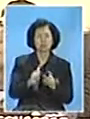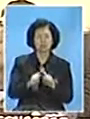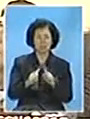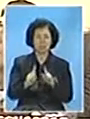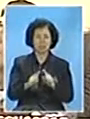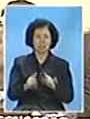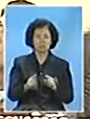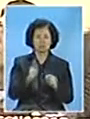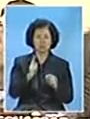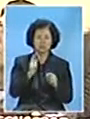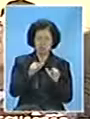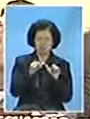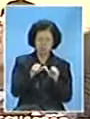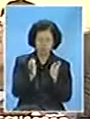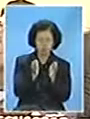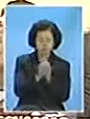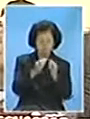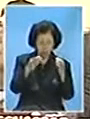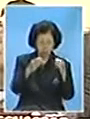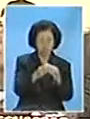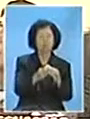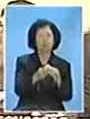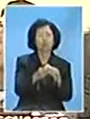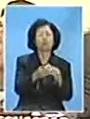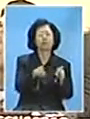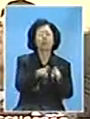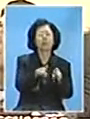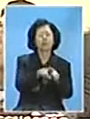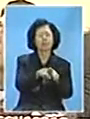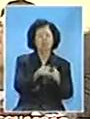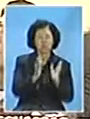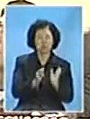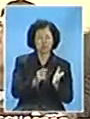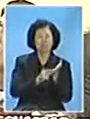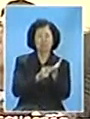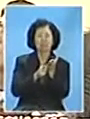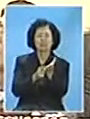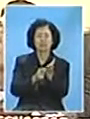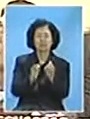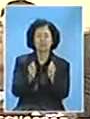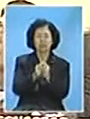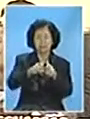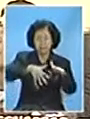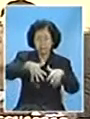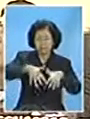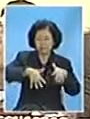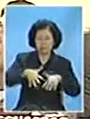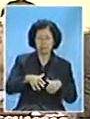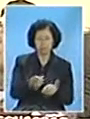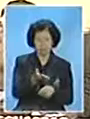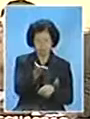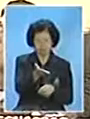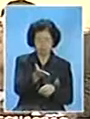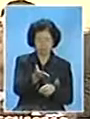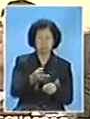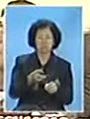ในกลุ่มเดียวกันเราพวกที่เสนอคือพวกเราทางนั้นนะที่เป็นคนเสนอกับทางภาคประชาชนบอกว่าอันนี้ไปตัด